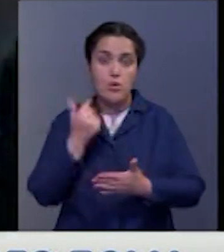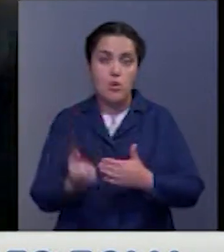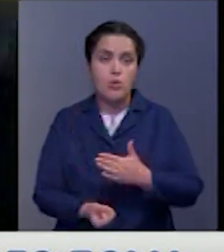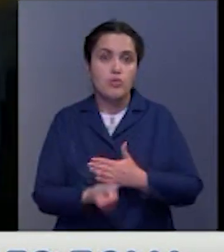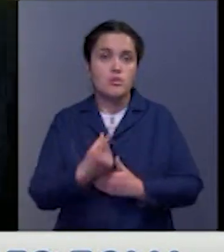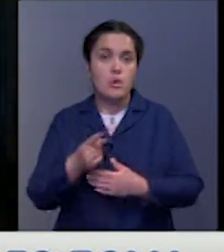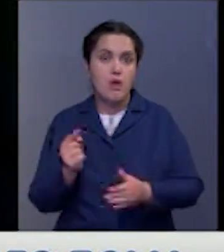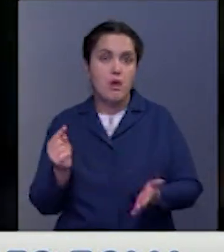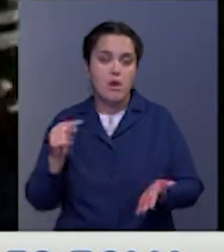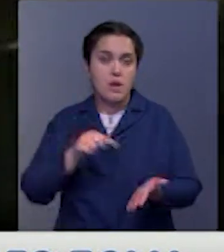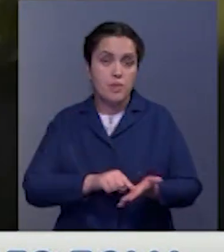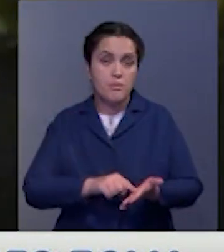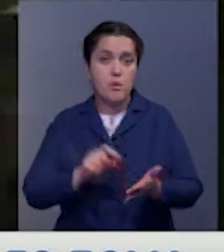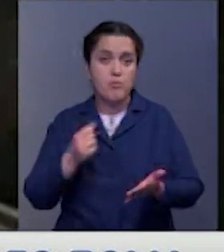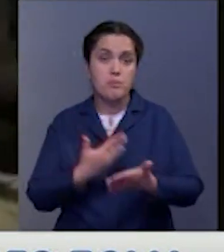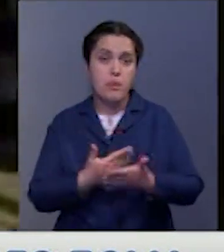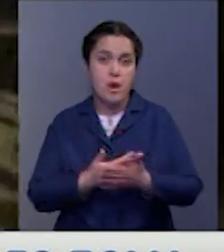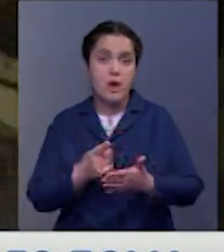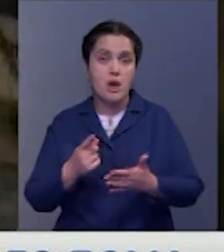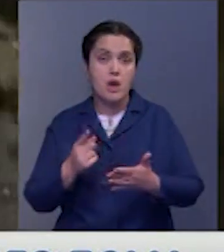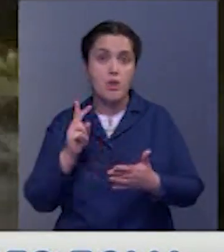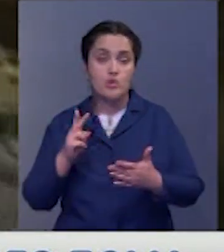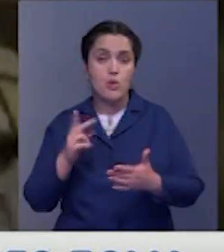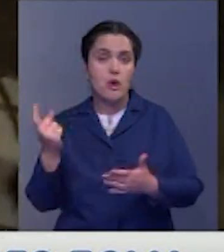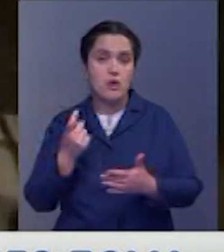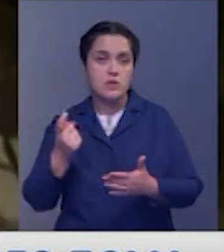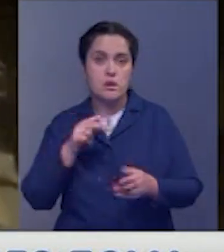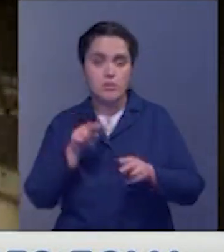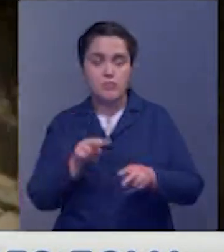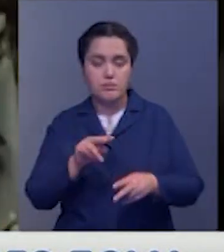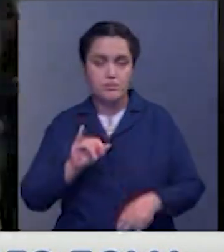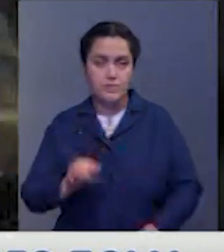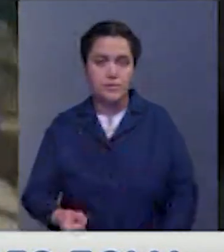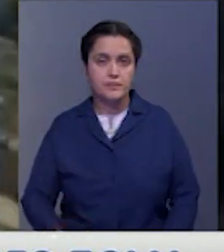жилом доме неизвестно есть предположение что за животным не уследил хозяин